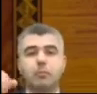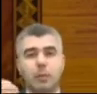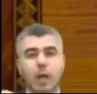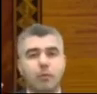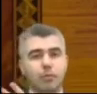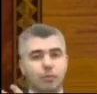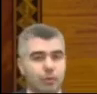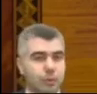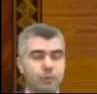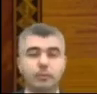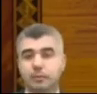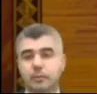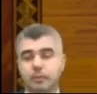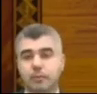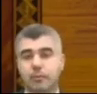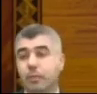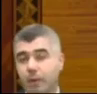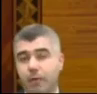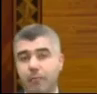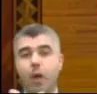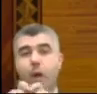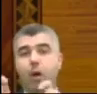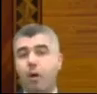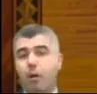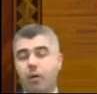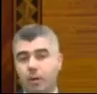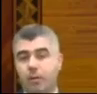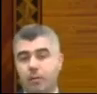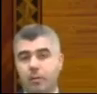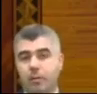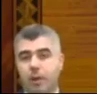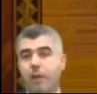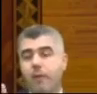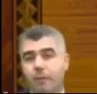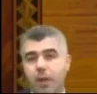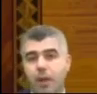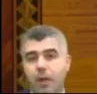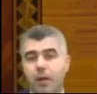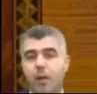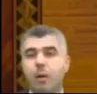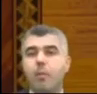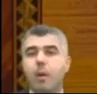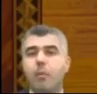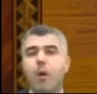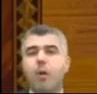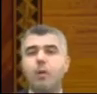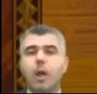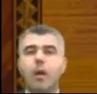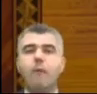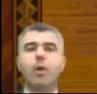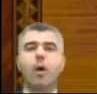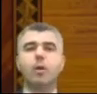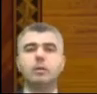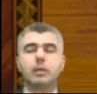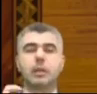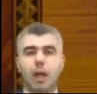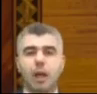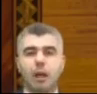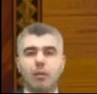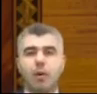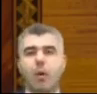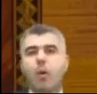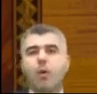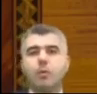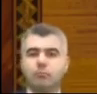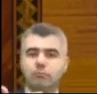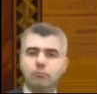سيمهدون الطريق نحو المستقبل. نعم، هؤلاء الأحرار مع جاك بيرك في إطار الوجدان